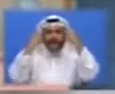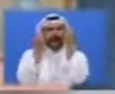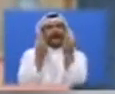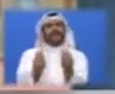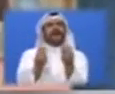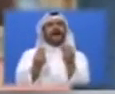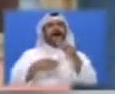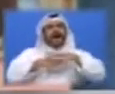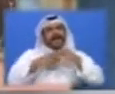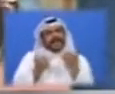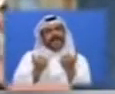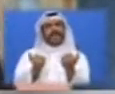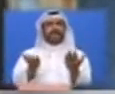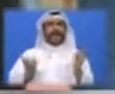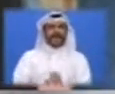الكريمة